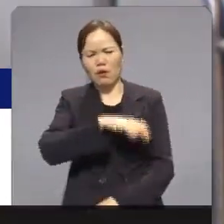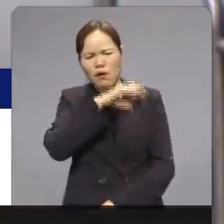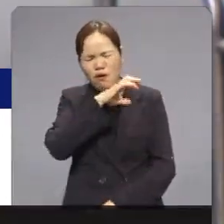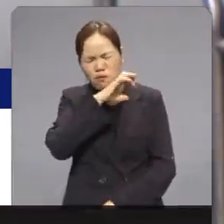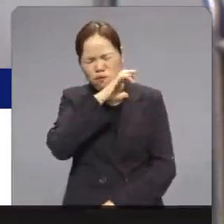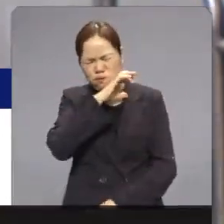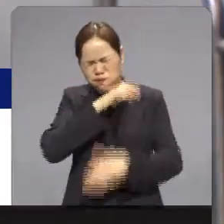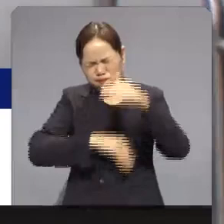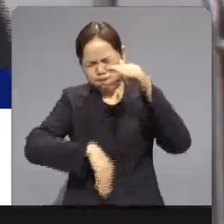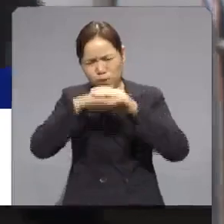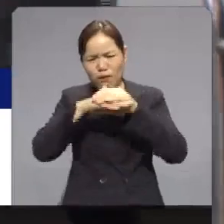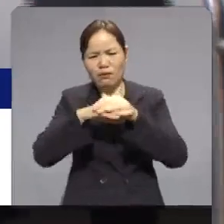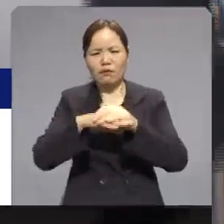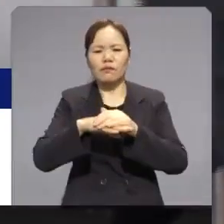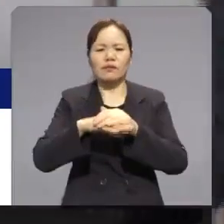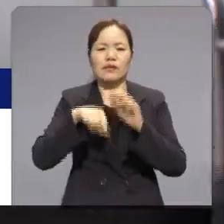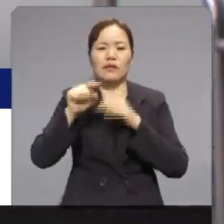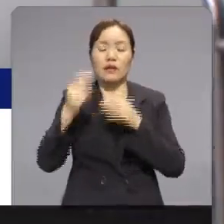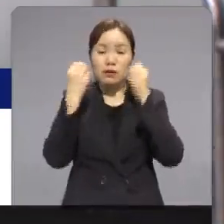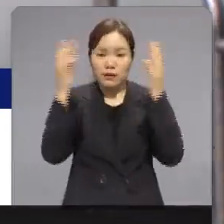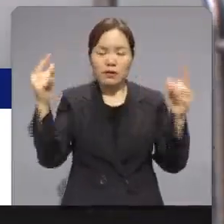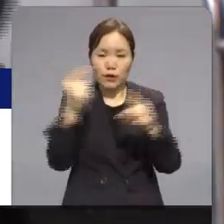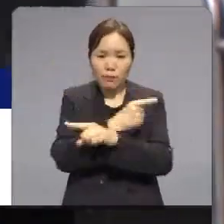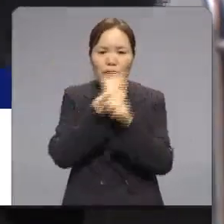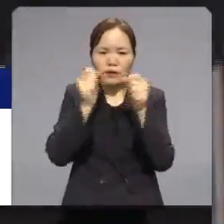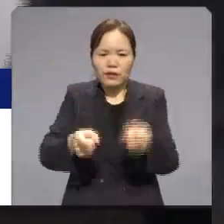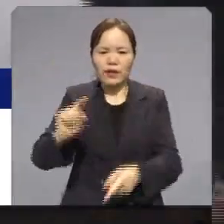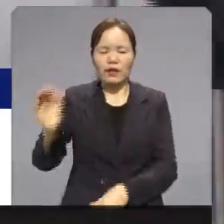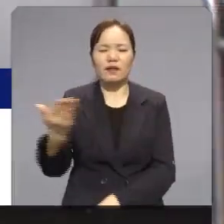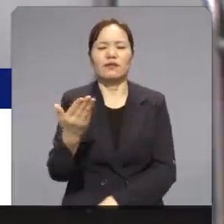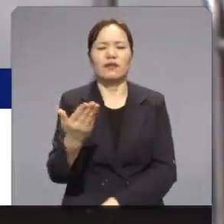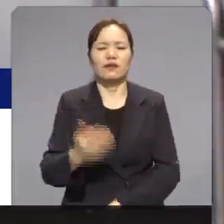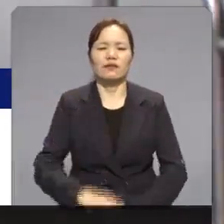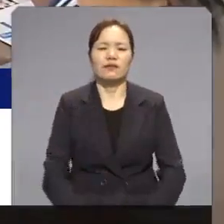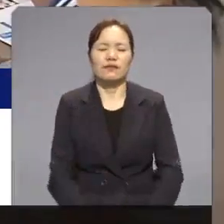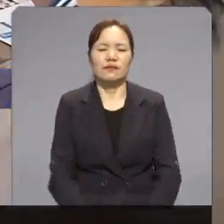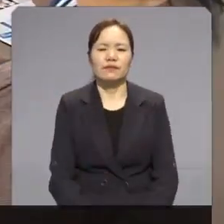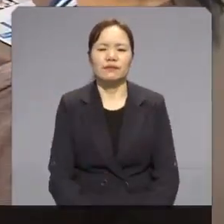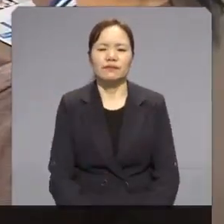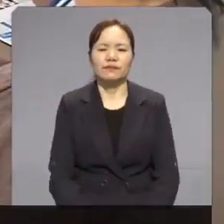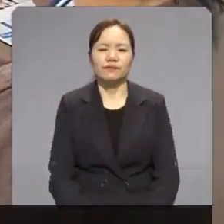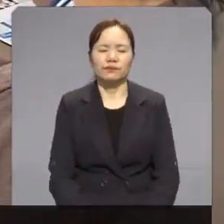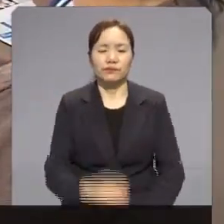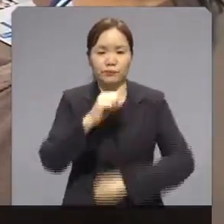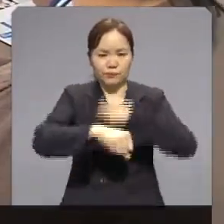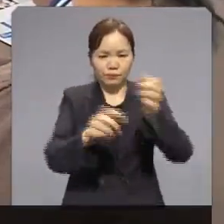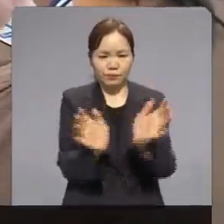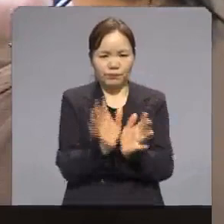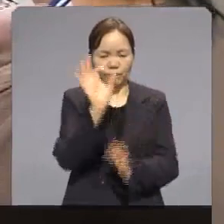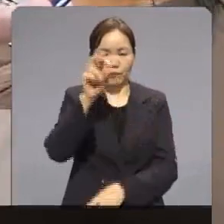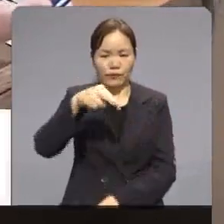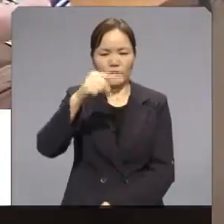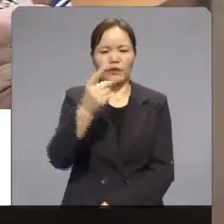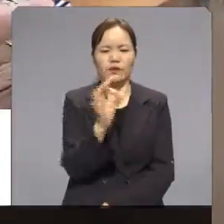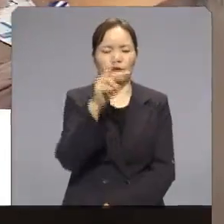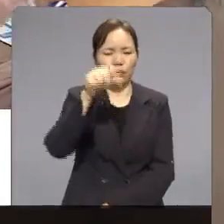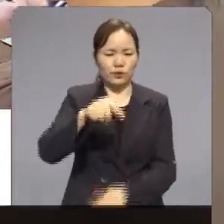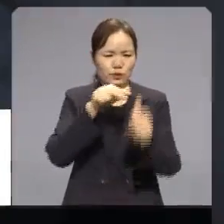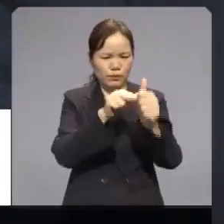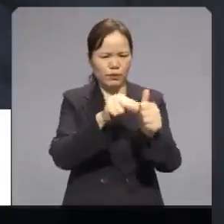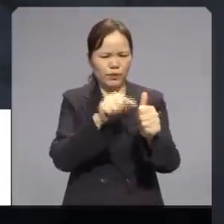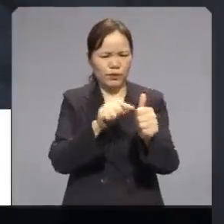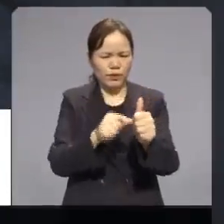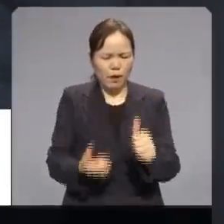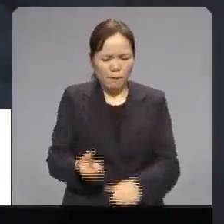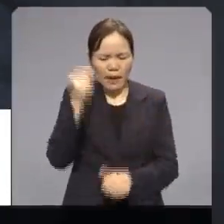주민의 불만이 가득 차 있습니다. 이것을 새롭게 바꾸는 그런 계기가 되는 더불어민주당 유동수 후보는